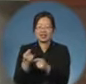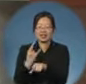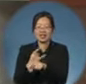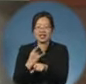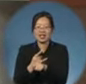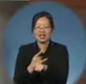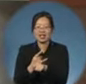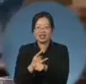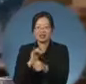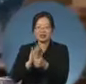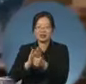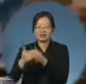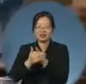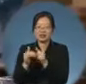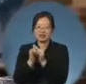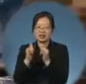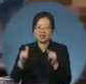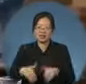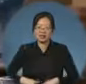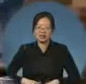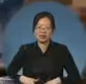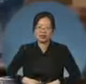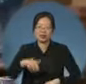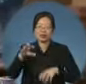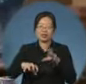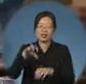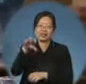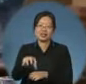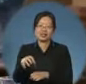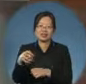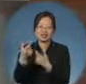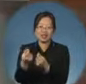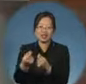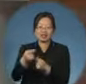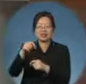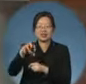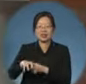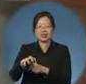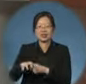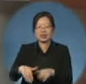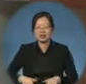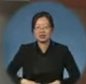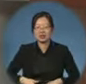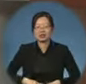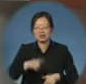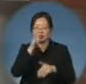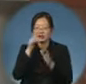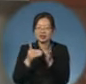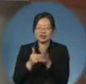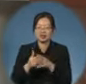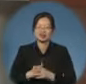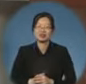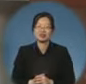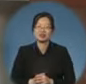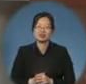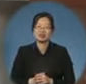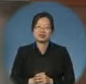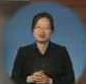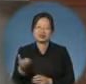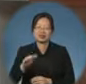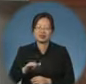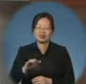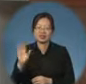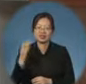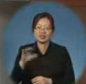동료가 필요하고 마을에서 4 그리고 그런 장소가 찾은 필요한거 좋은건 지금 봇 근데